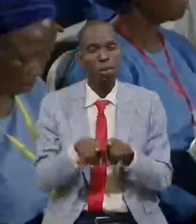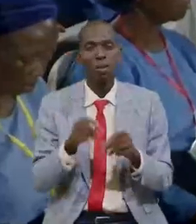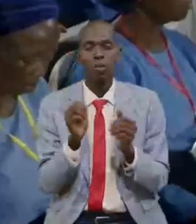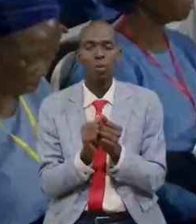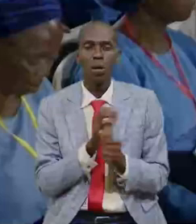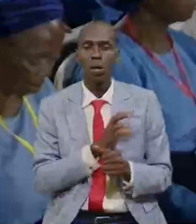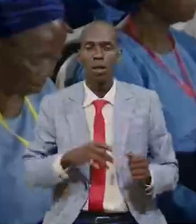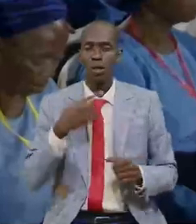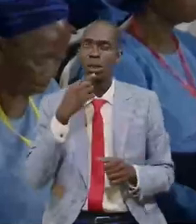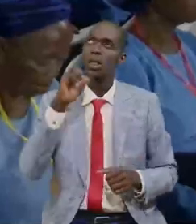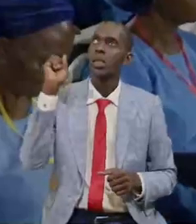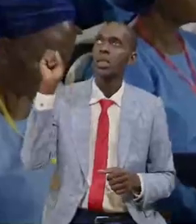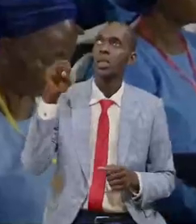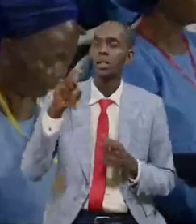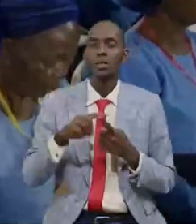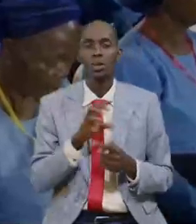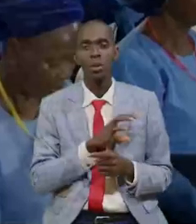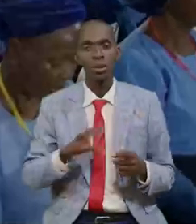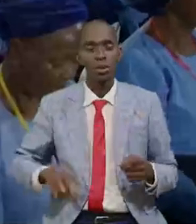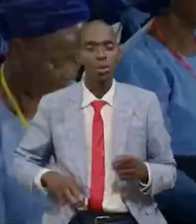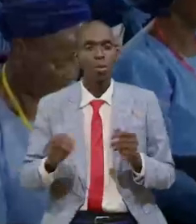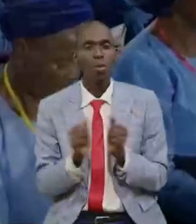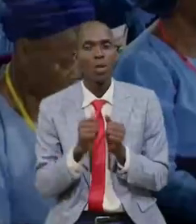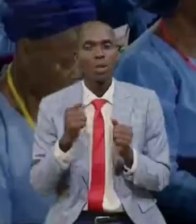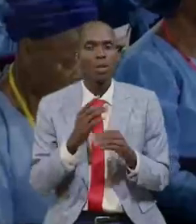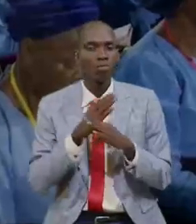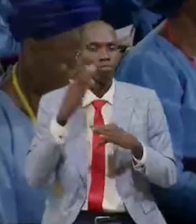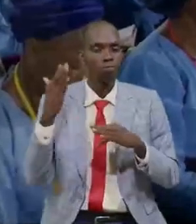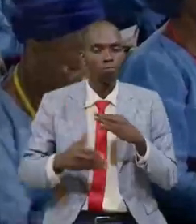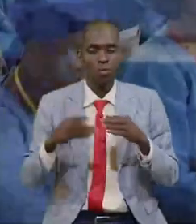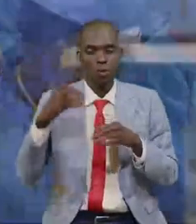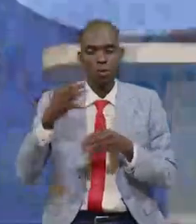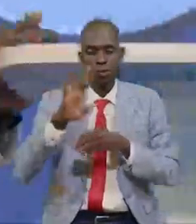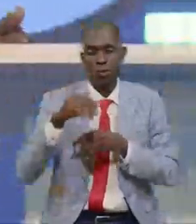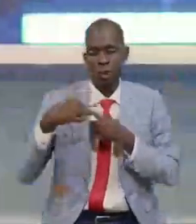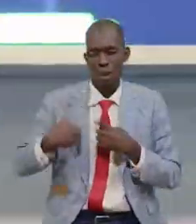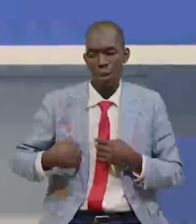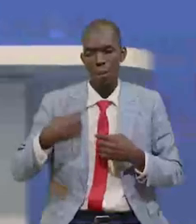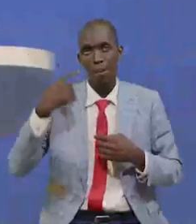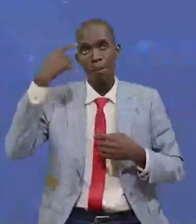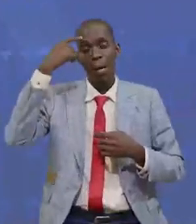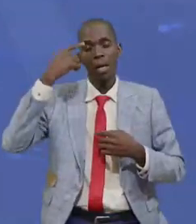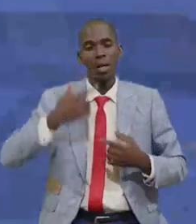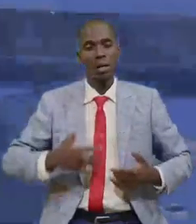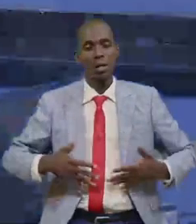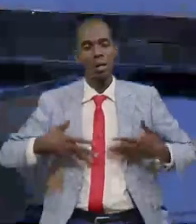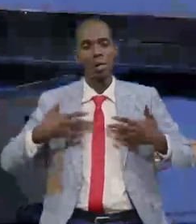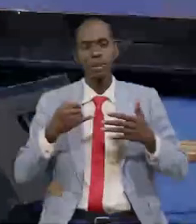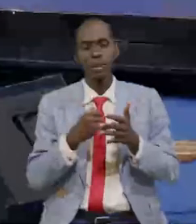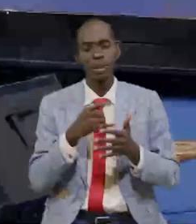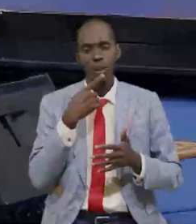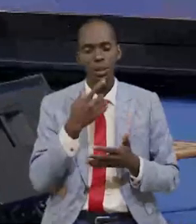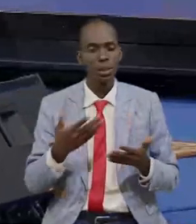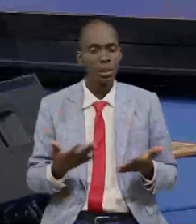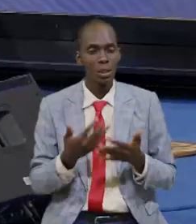oui à Christ. Avec la totalité de votre cœur, votre esprit, votre vie. Et